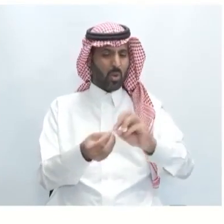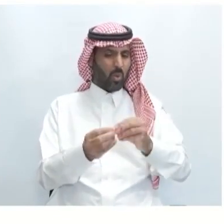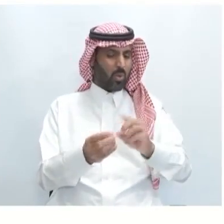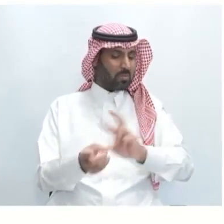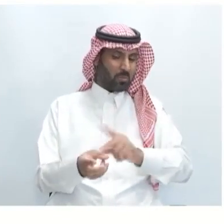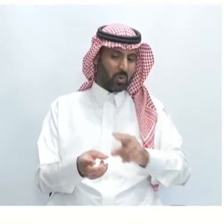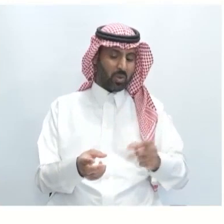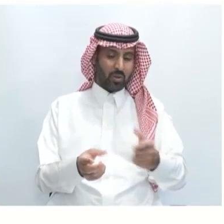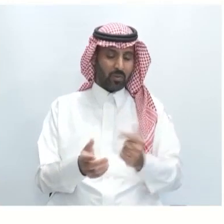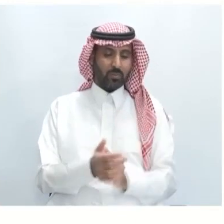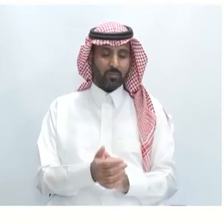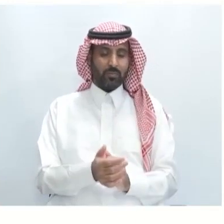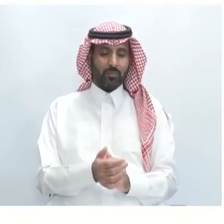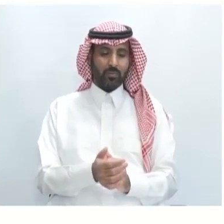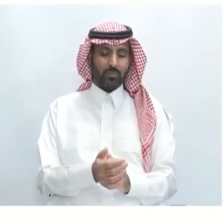الجلوكوز